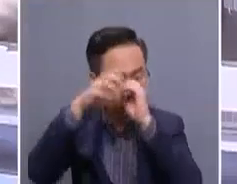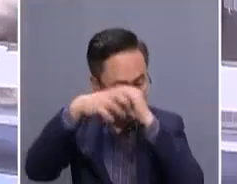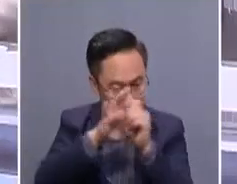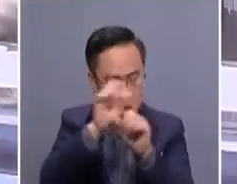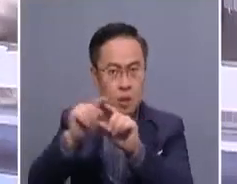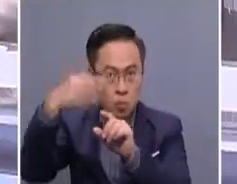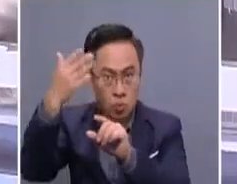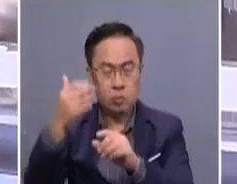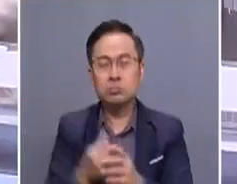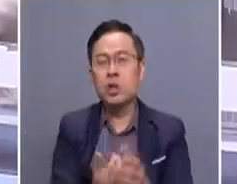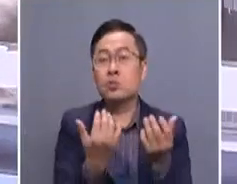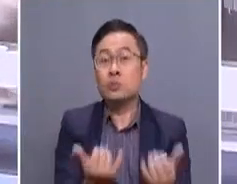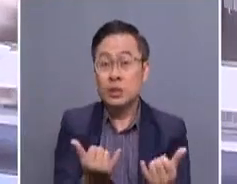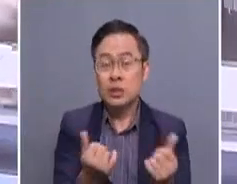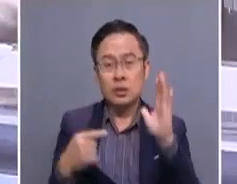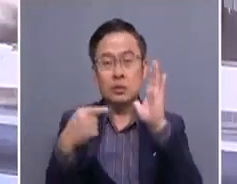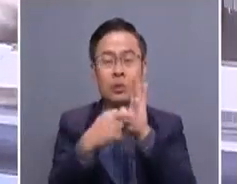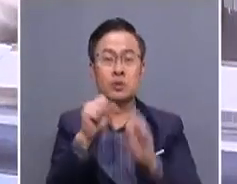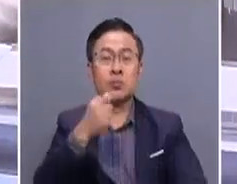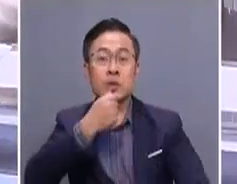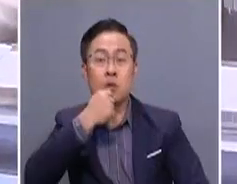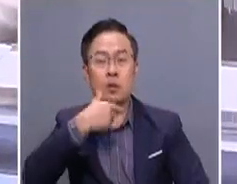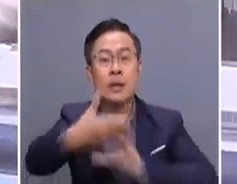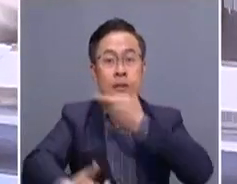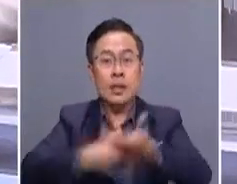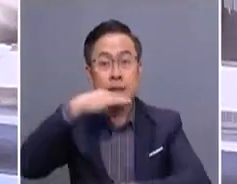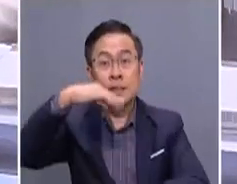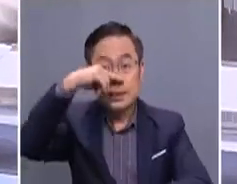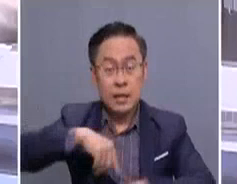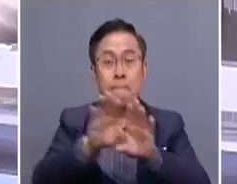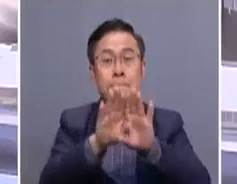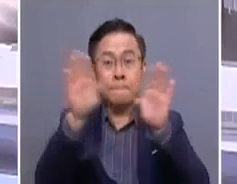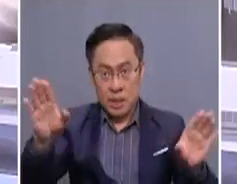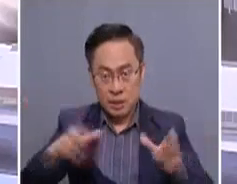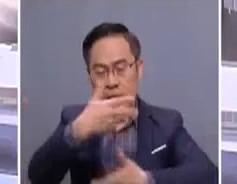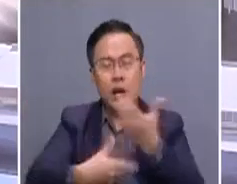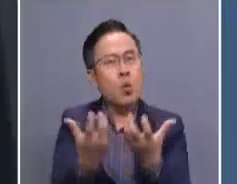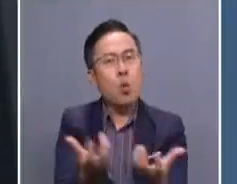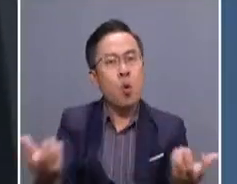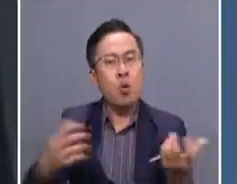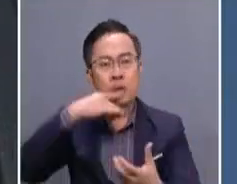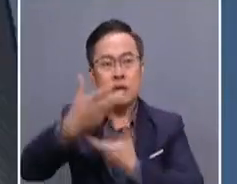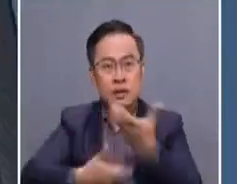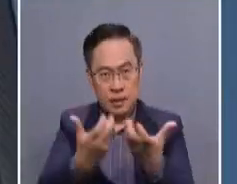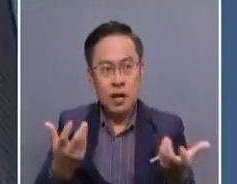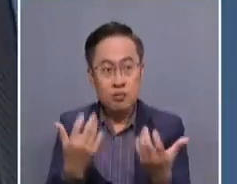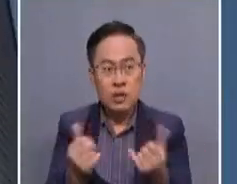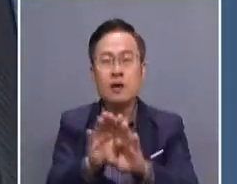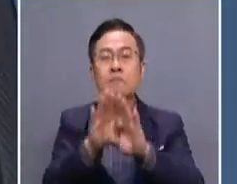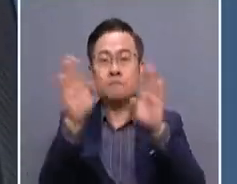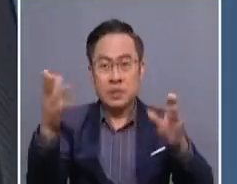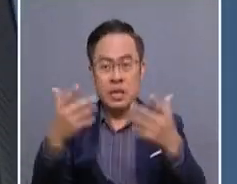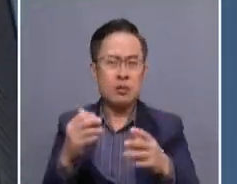นะฮะกลับมาดูที่สมุทรสาครไปที่ตลาดทะเลไทยวันนี้เป็นการเปิดการขายวันแรกหลังจากต้องปิดไปเพราะสถานการณ์โควิ